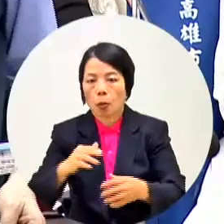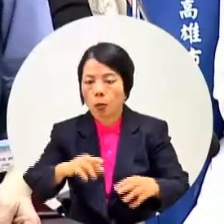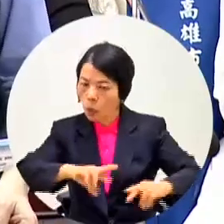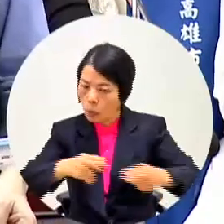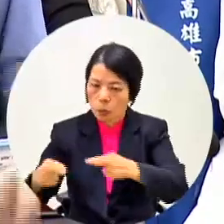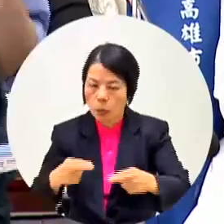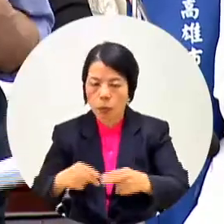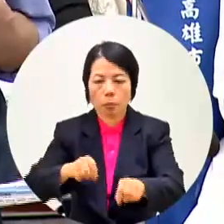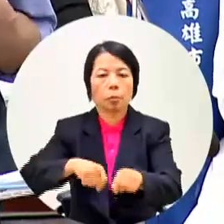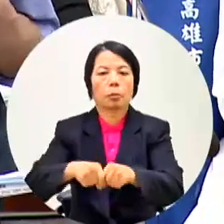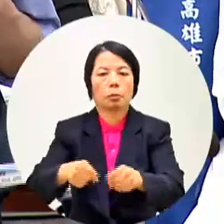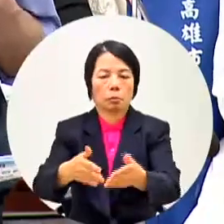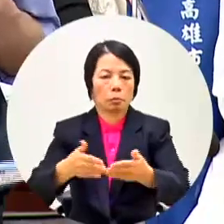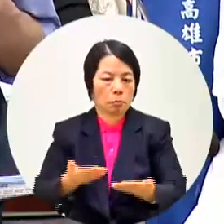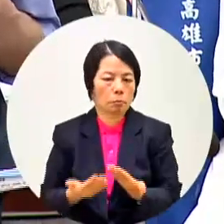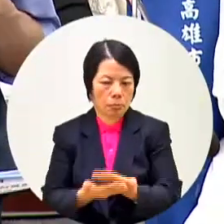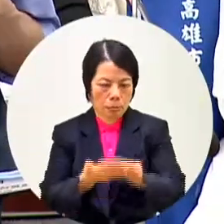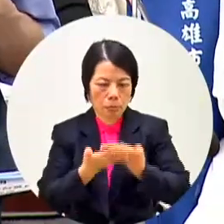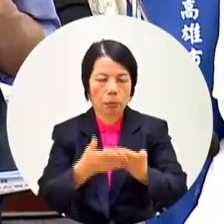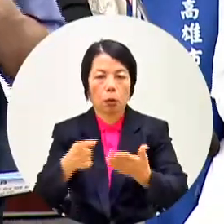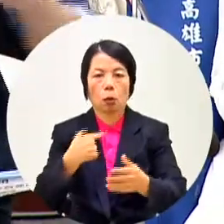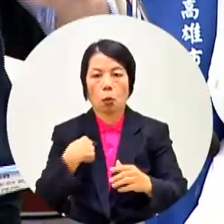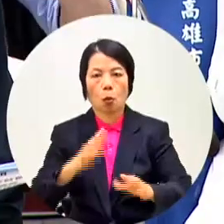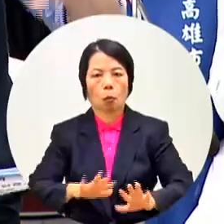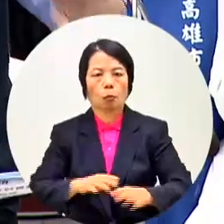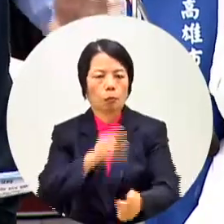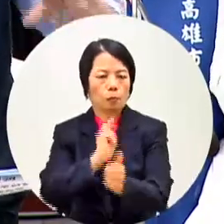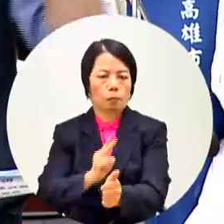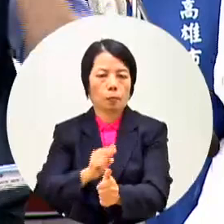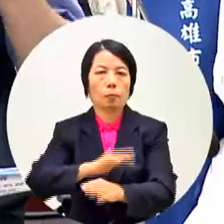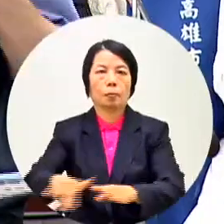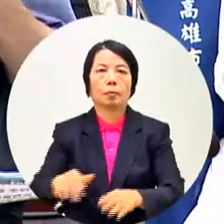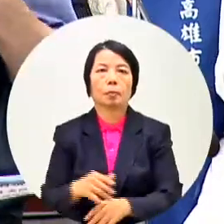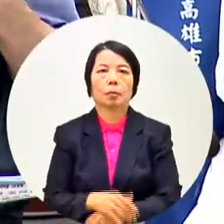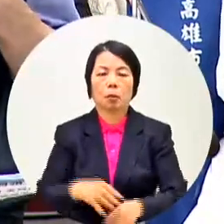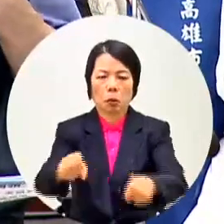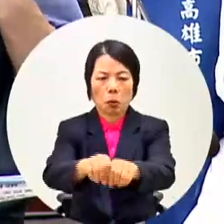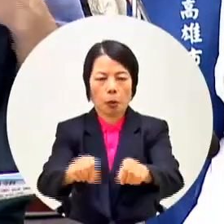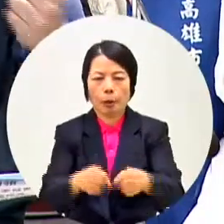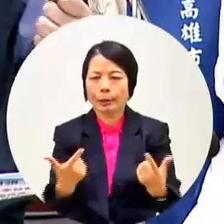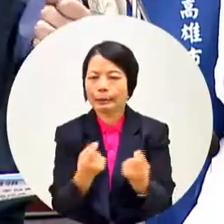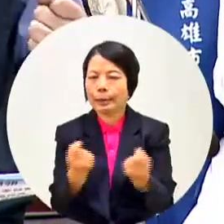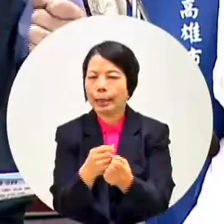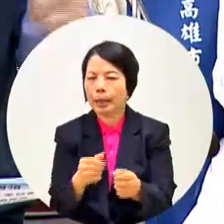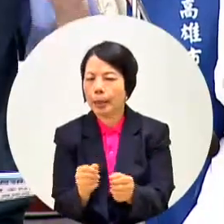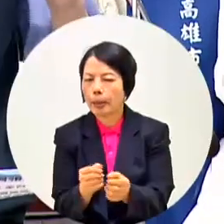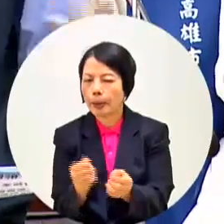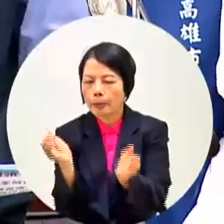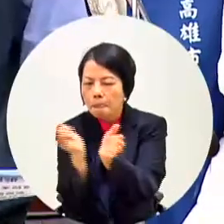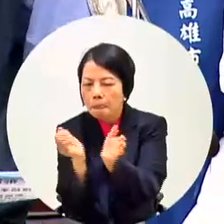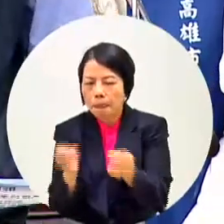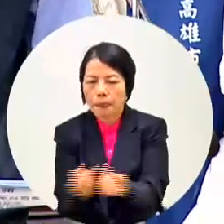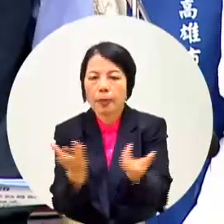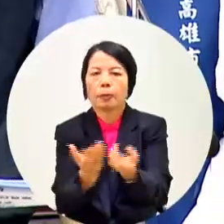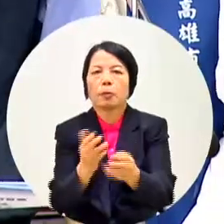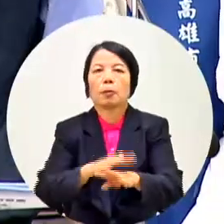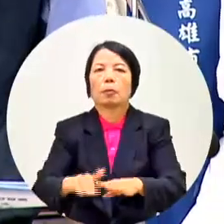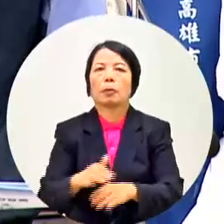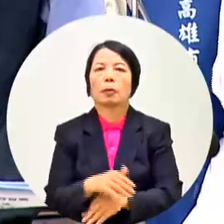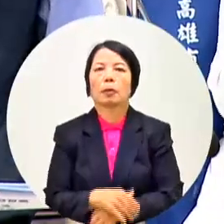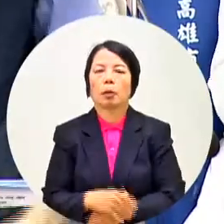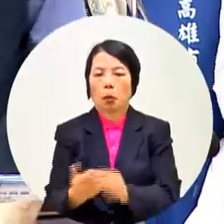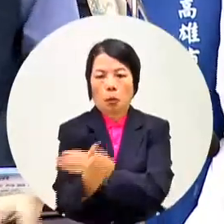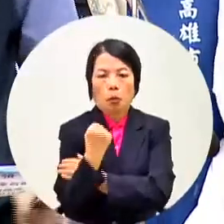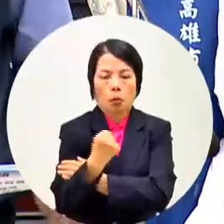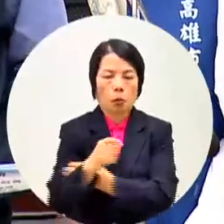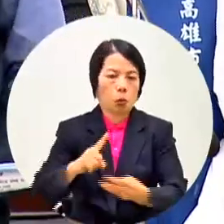且我也担心管线是未爆弹。随时话会有危险。 市长，我们可能要采积极主动的作为，不能用被